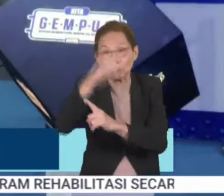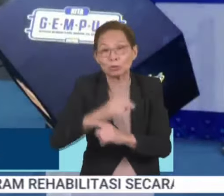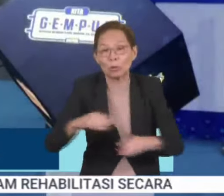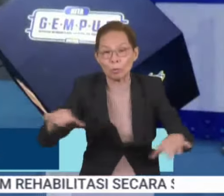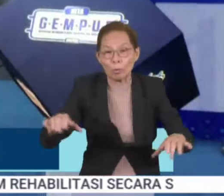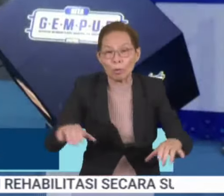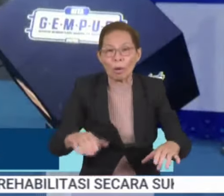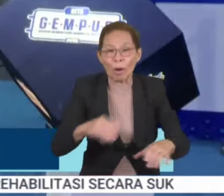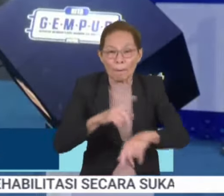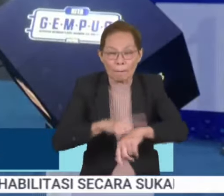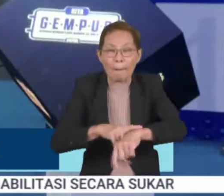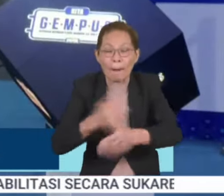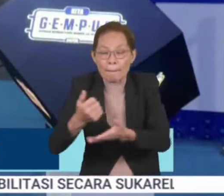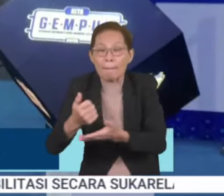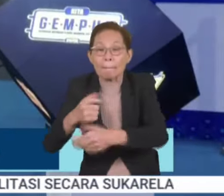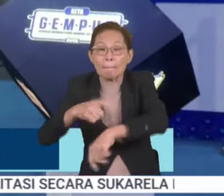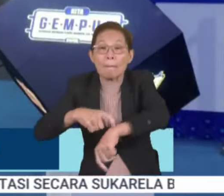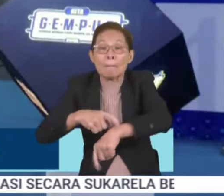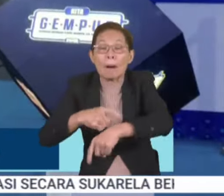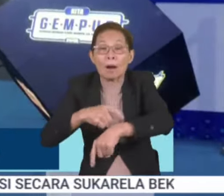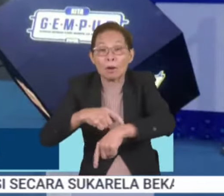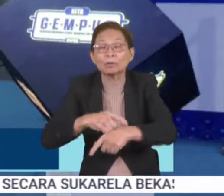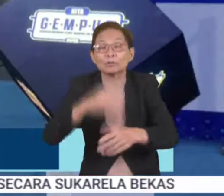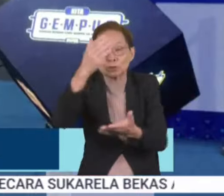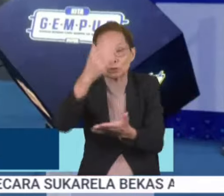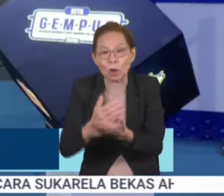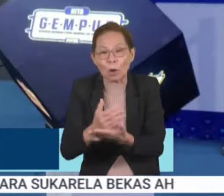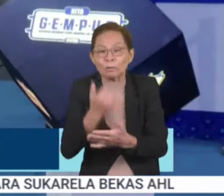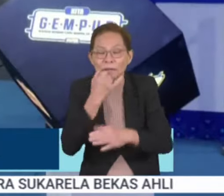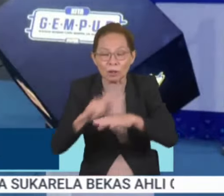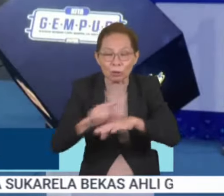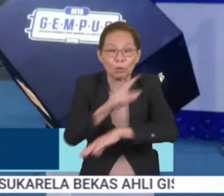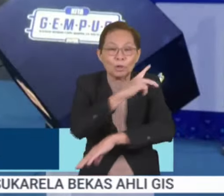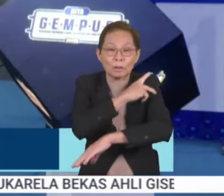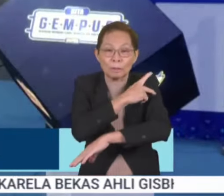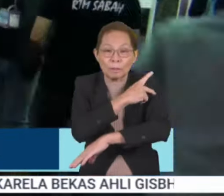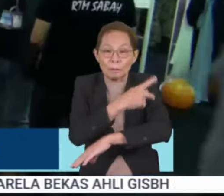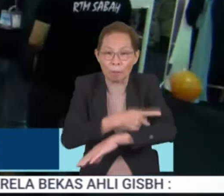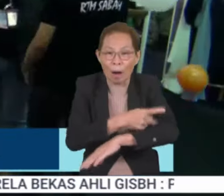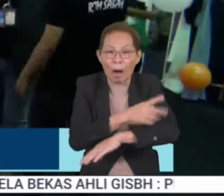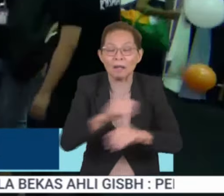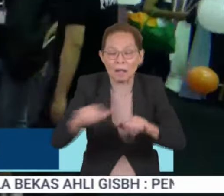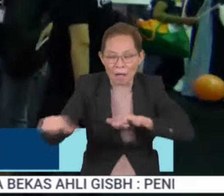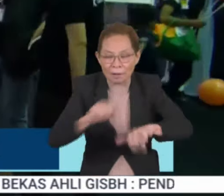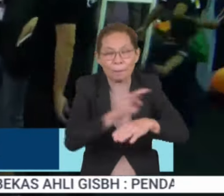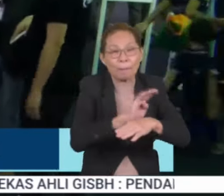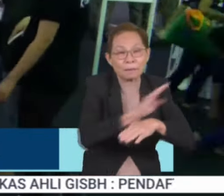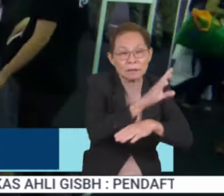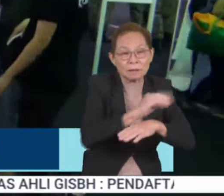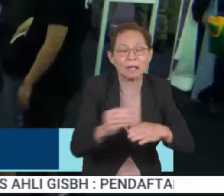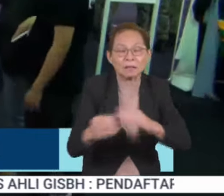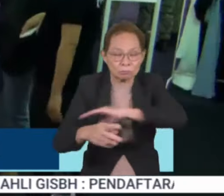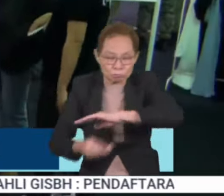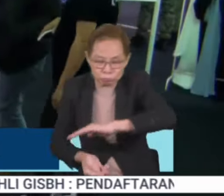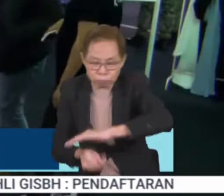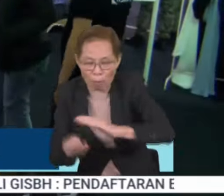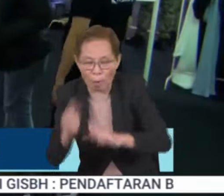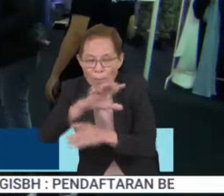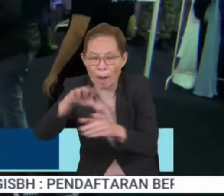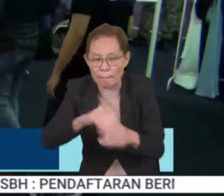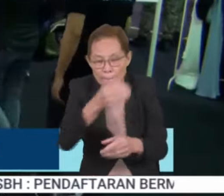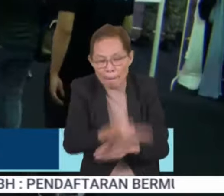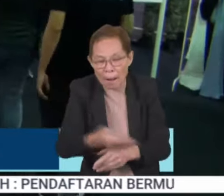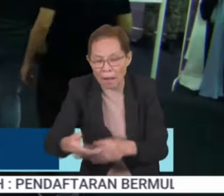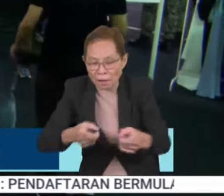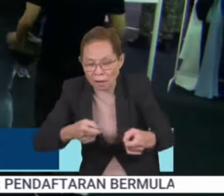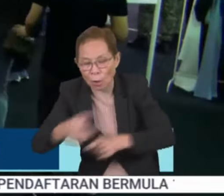membina gerakan massa bagi menangani isu manipulasi dalam aktiviti perniagaan dan ketirisan melibatkan barang